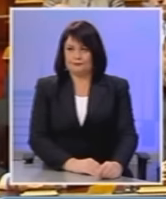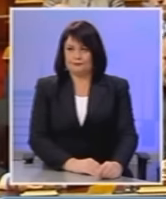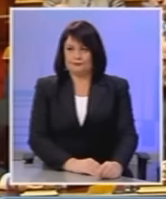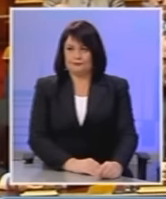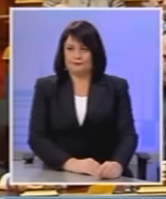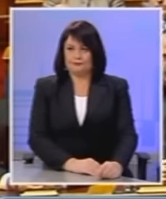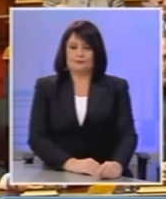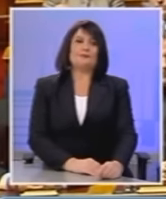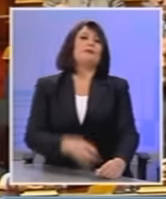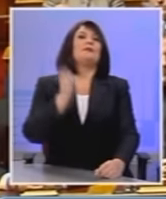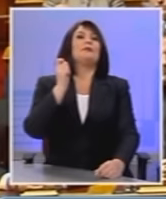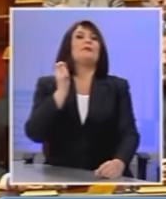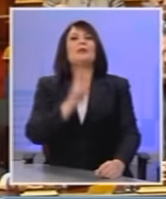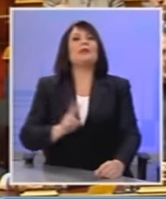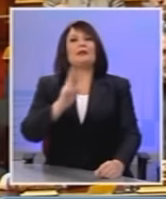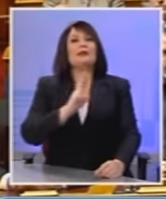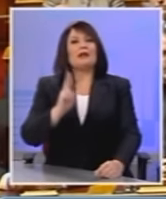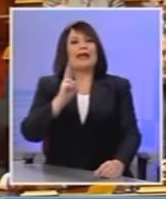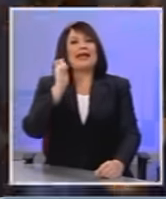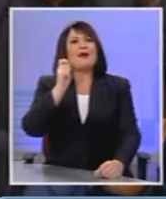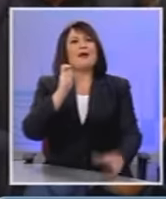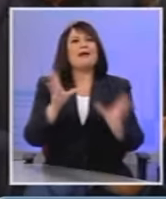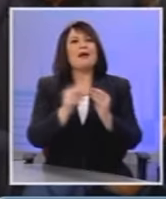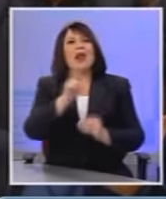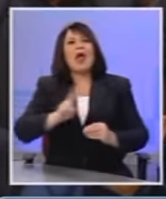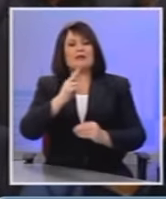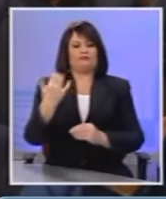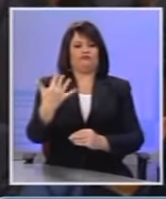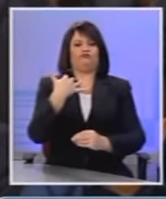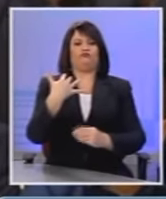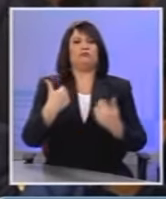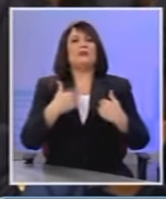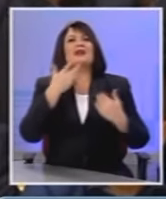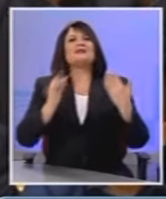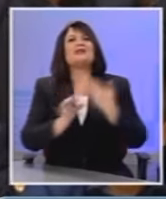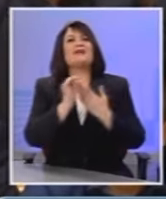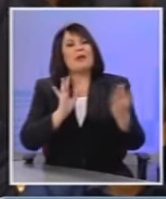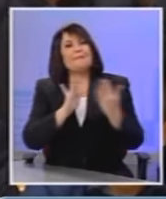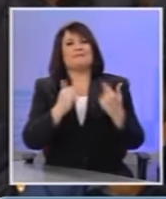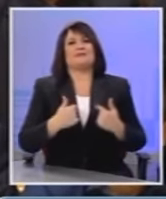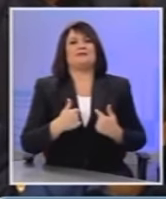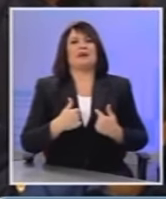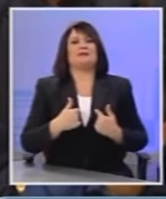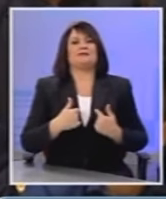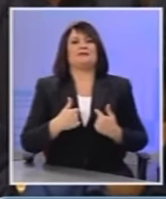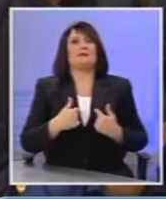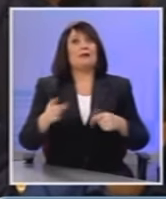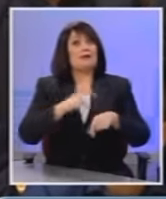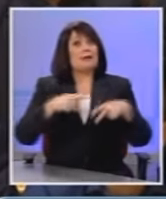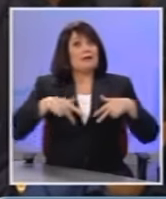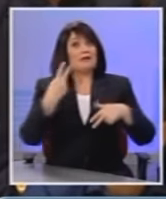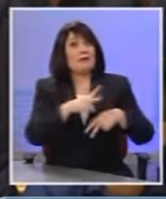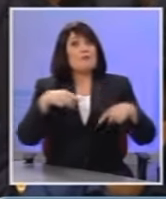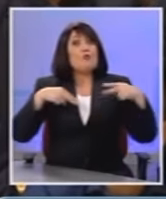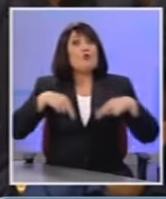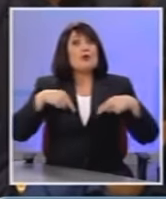Πολιτική ρατσιστική κατά της Χρυσής Αυγής. Στο σημείο να υπάρχουν υπουργοί της κυβερνήσεώς σας